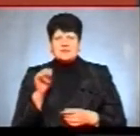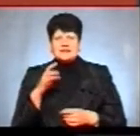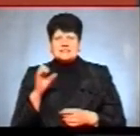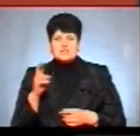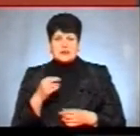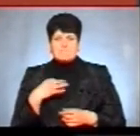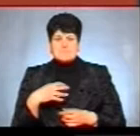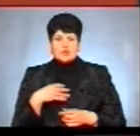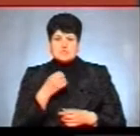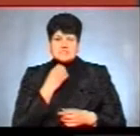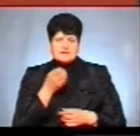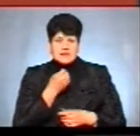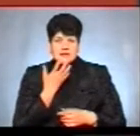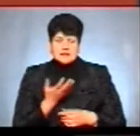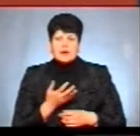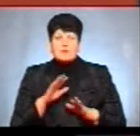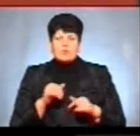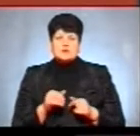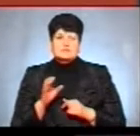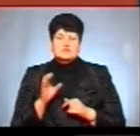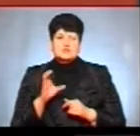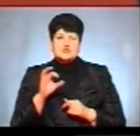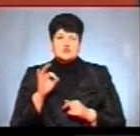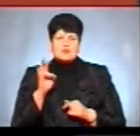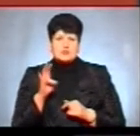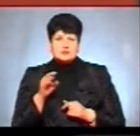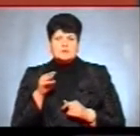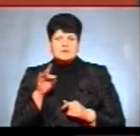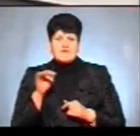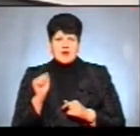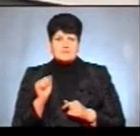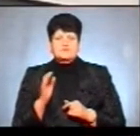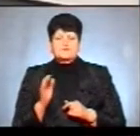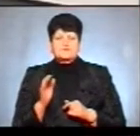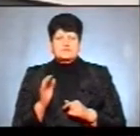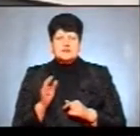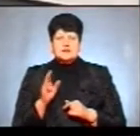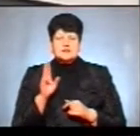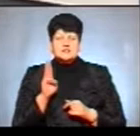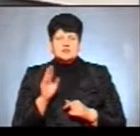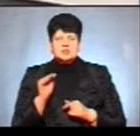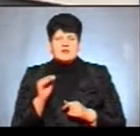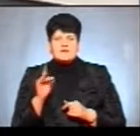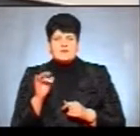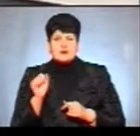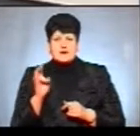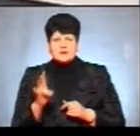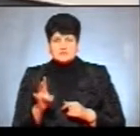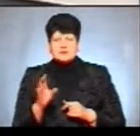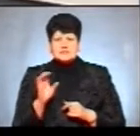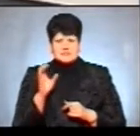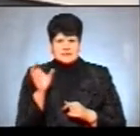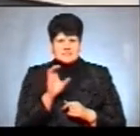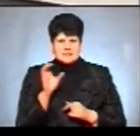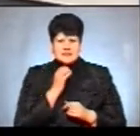білоцвіти, пізніше йдуть сон, трава, сон високий. Шафран Гейфеля, якщо ви знаєте, така гарна синя квіточка. Ну